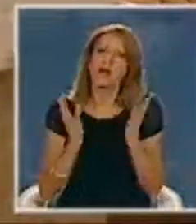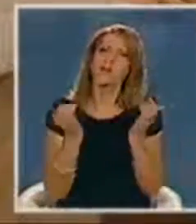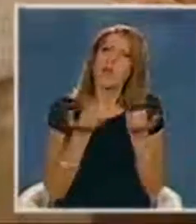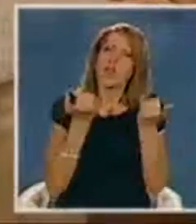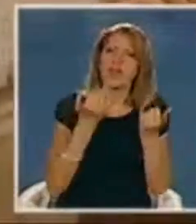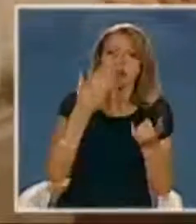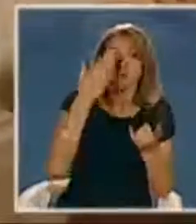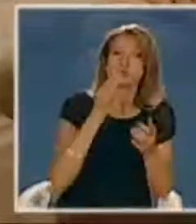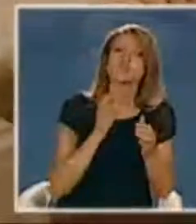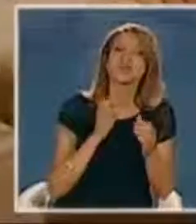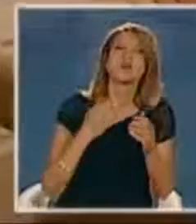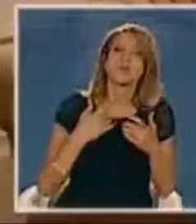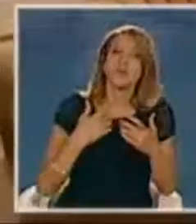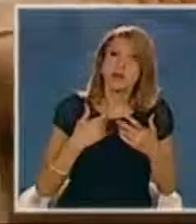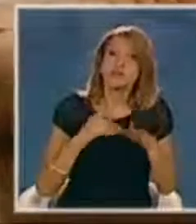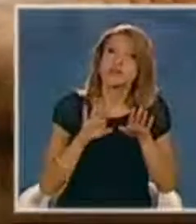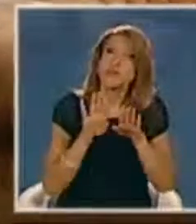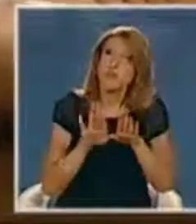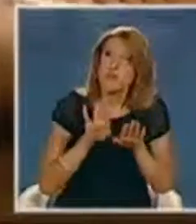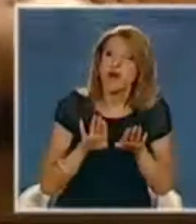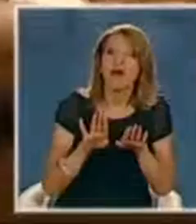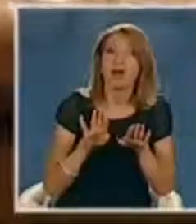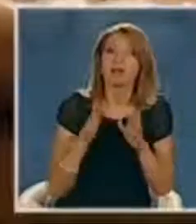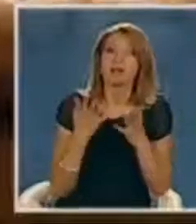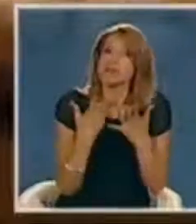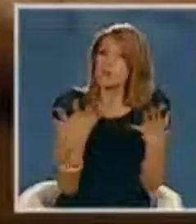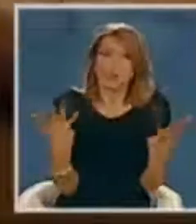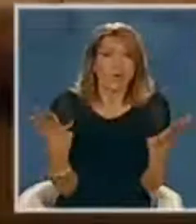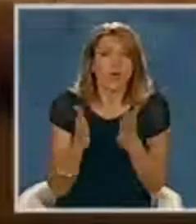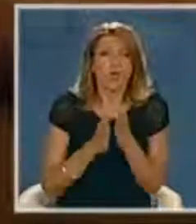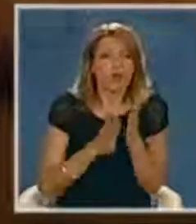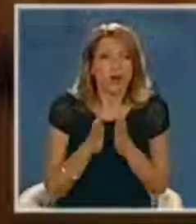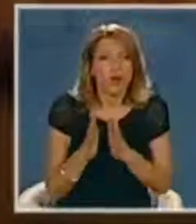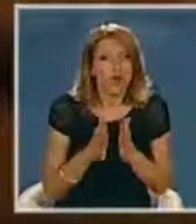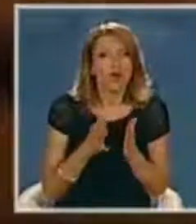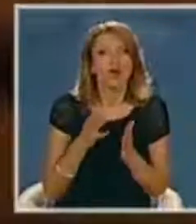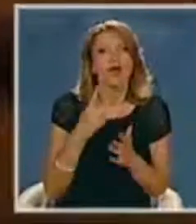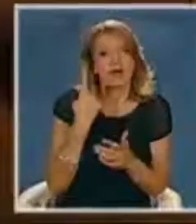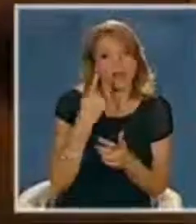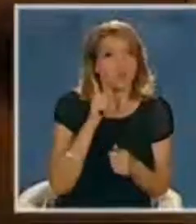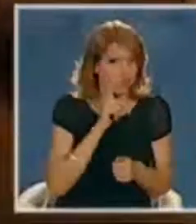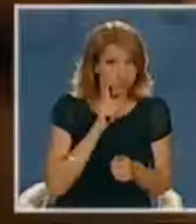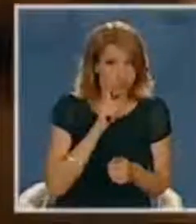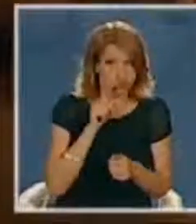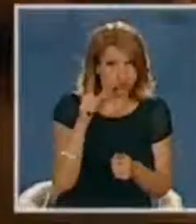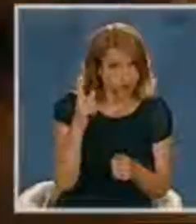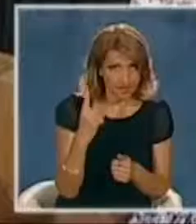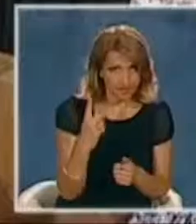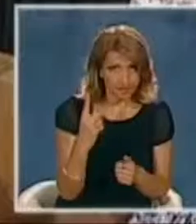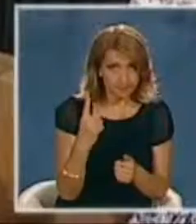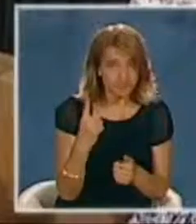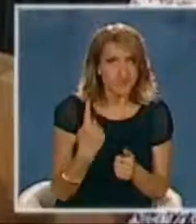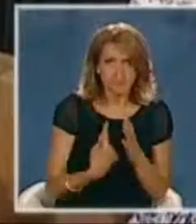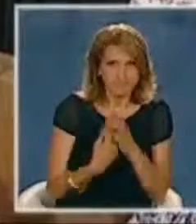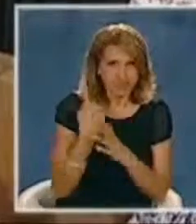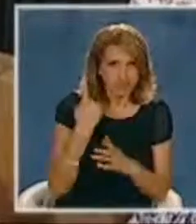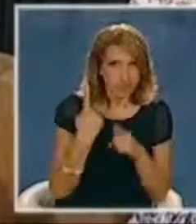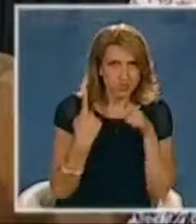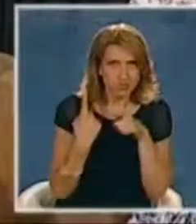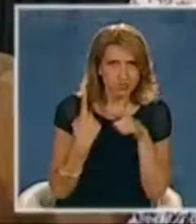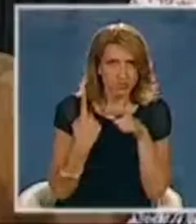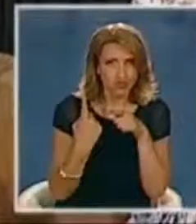съм помагал на доста хора преди наистина една случка с едно момче, което... Първото ли